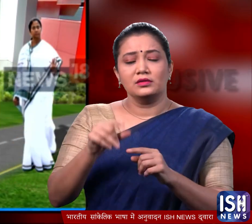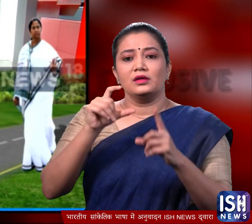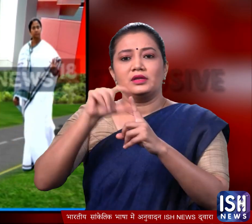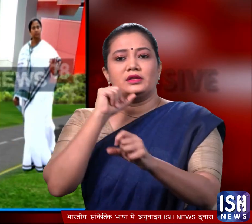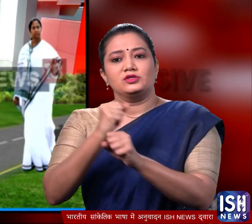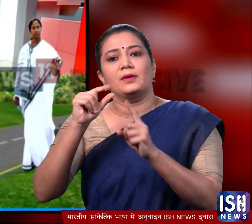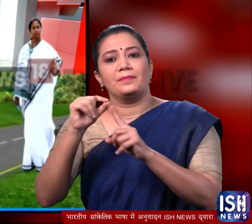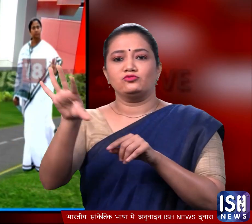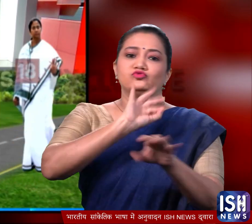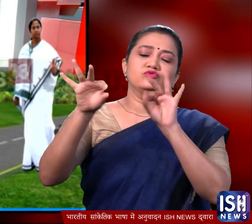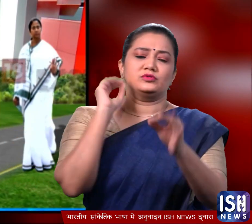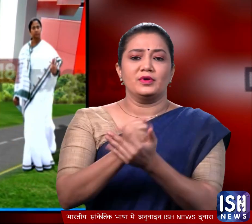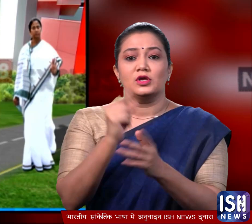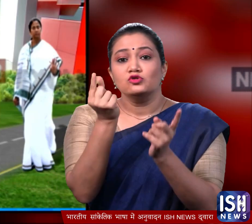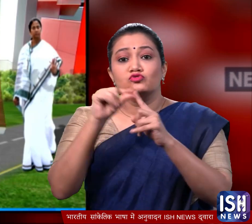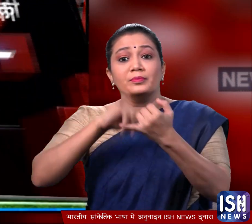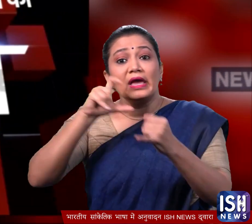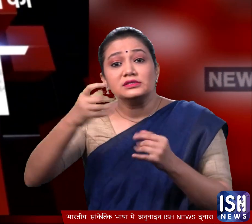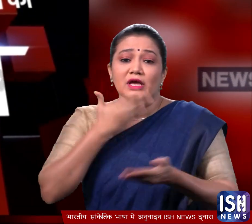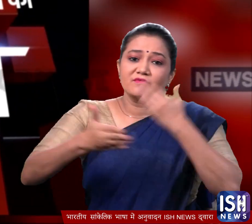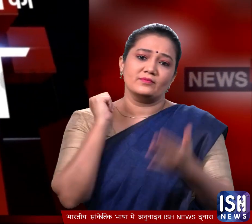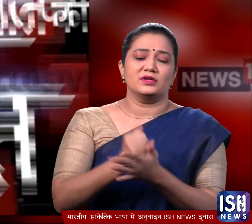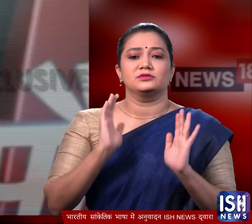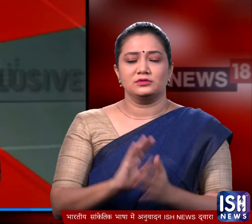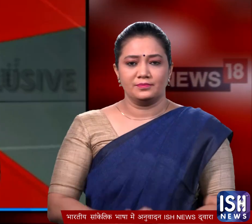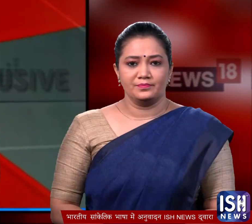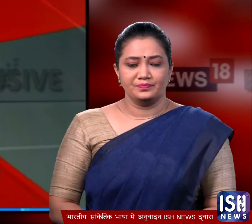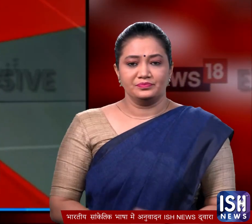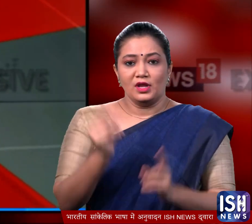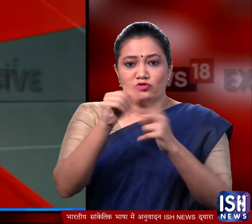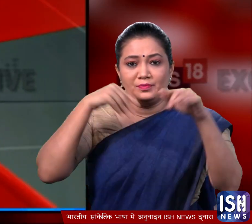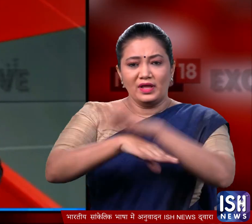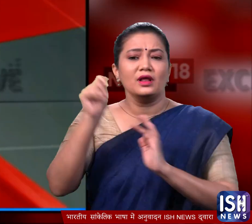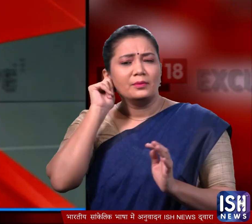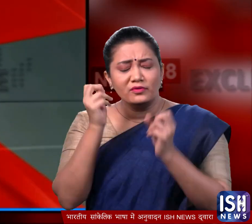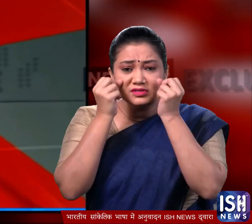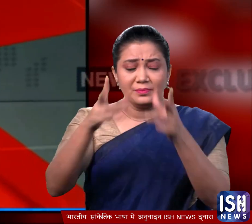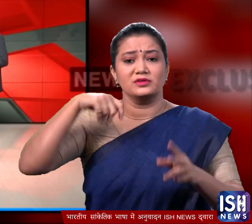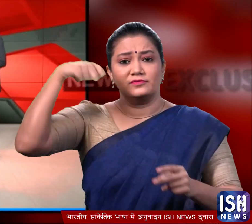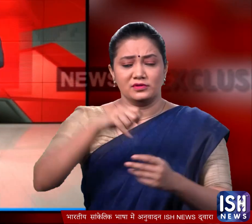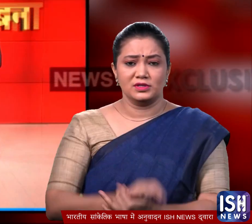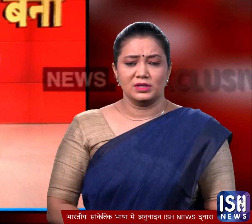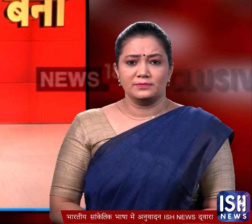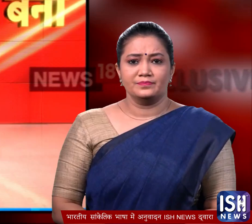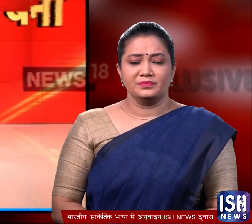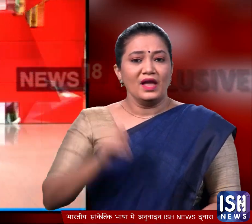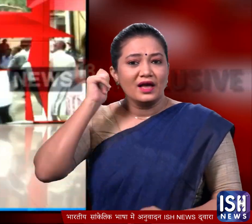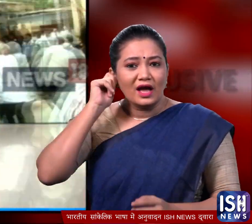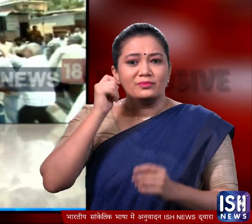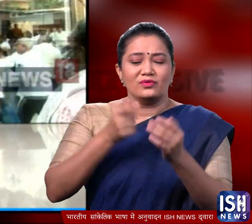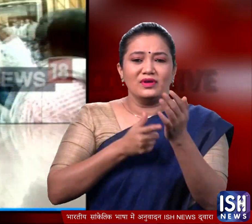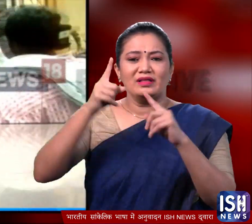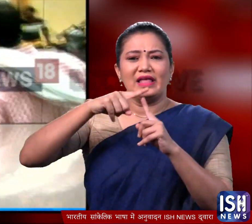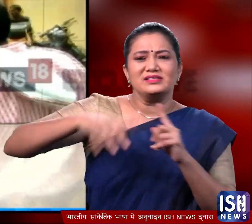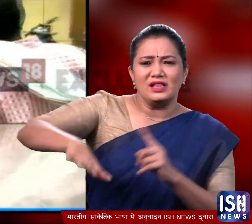से डीजीपी का चयन करना होगा और वो भी यूपीएससी की सलाह पर। उत्तर प्रदेश के कानपुर से एक हैरान करने वाला वीडियो सामने आया। वहां कानपुर